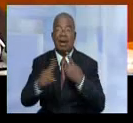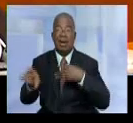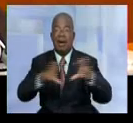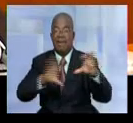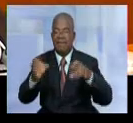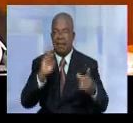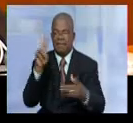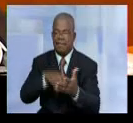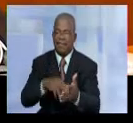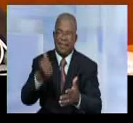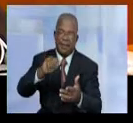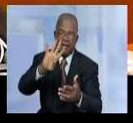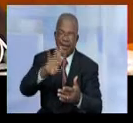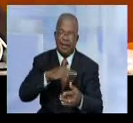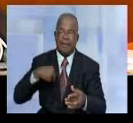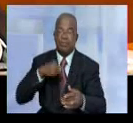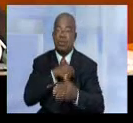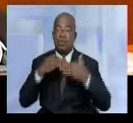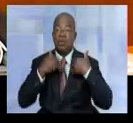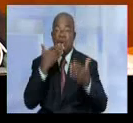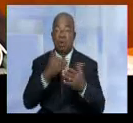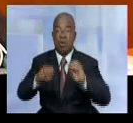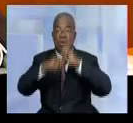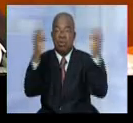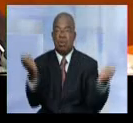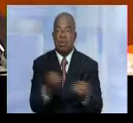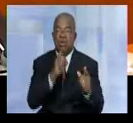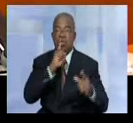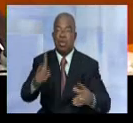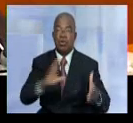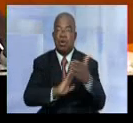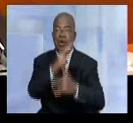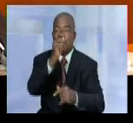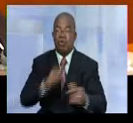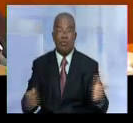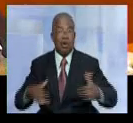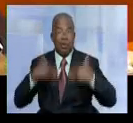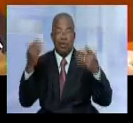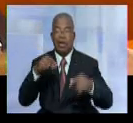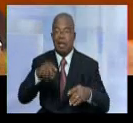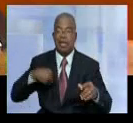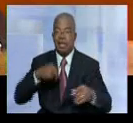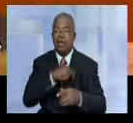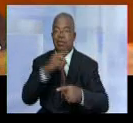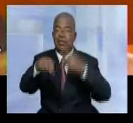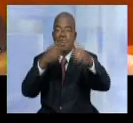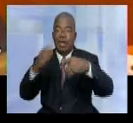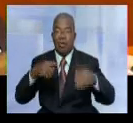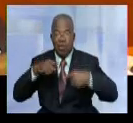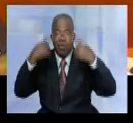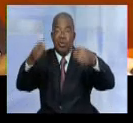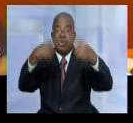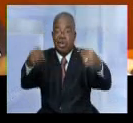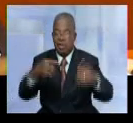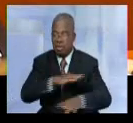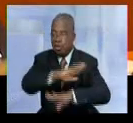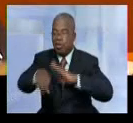2014. Nous avons une bonne équipe et je suis confiant que nous parviendrons à relever tous ces